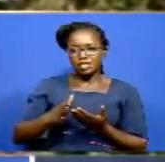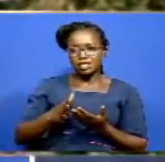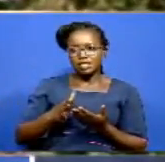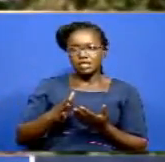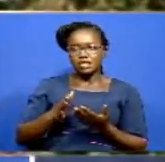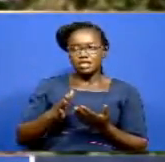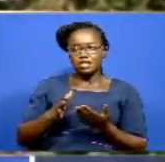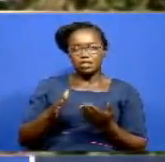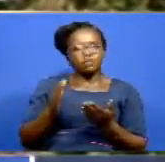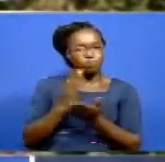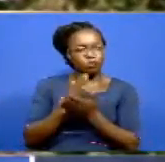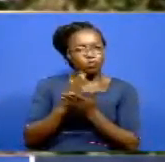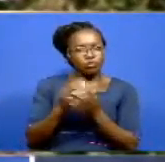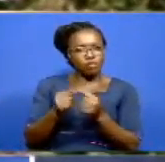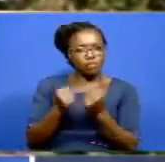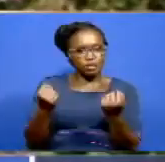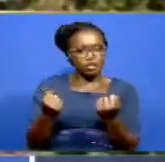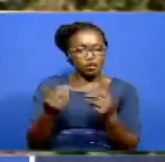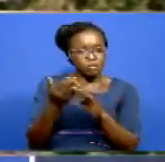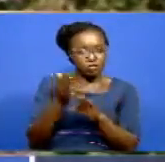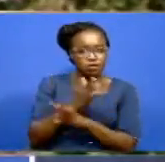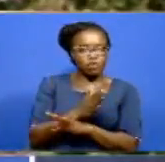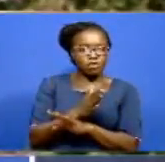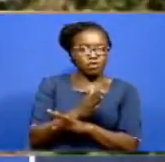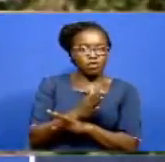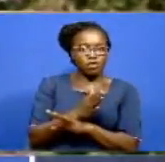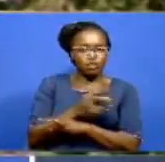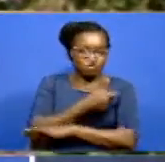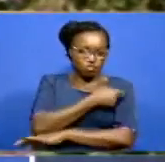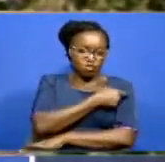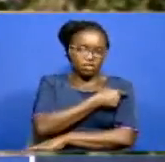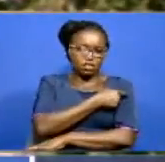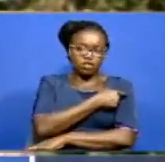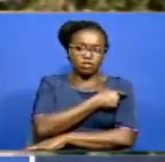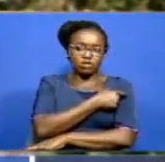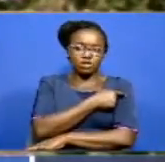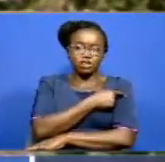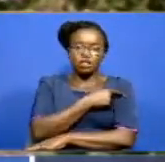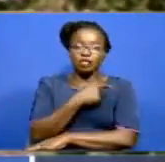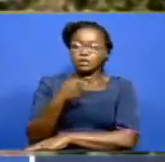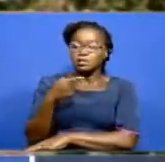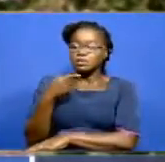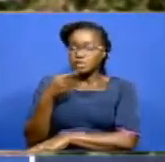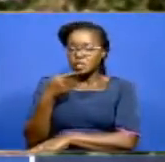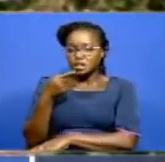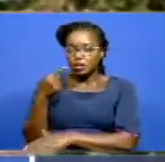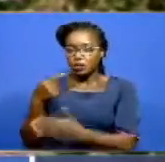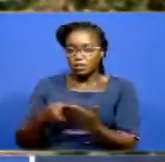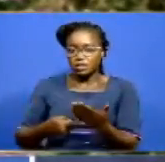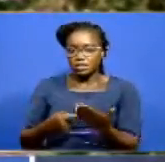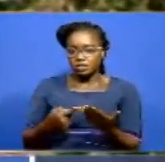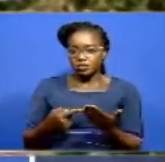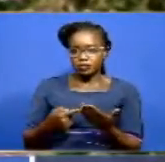something that has been happening even before the vaccination. What we are saying is that let teachers,